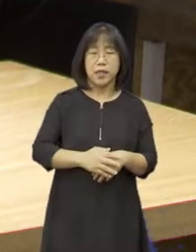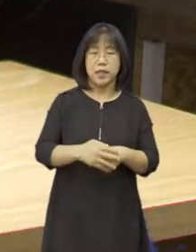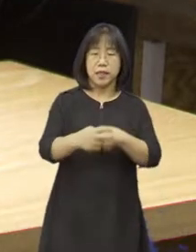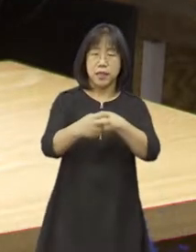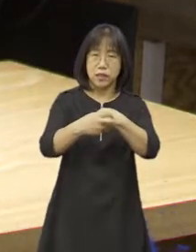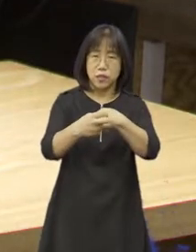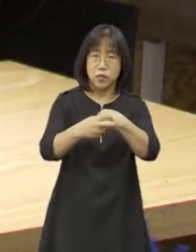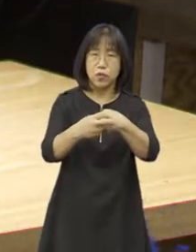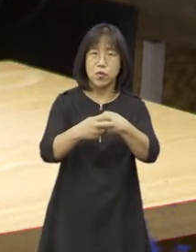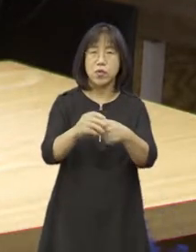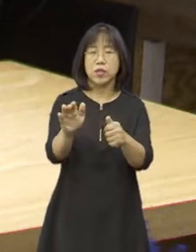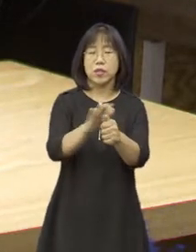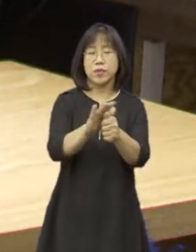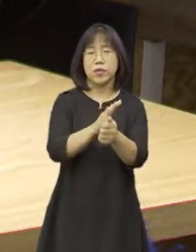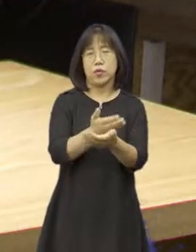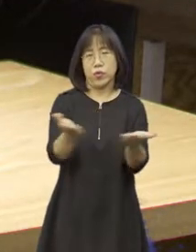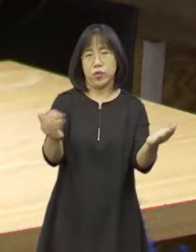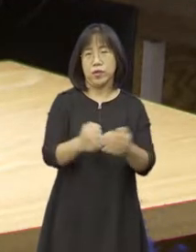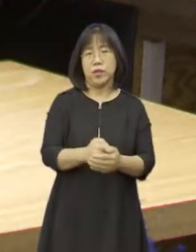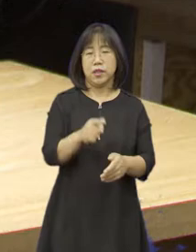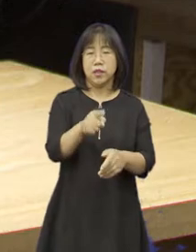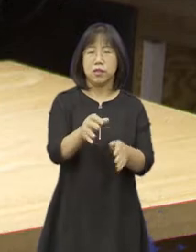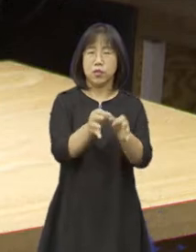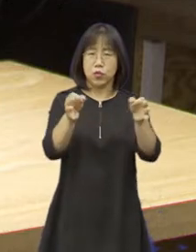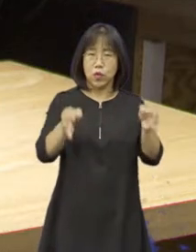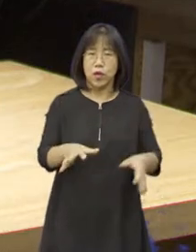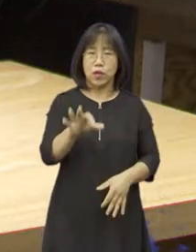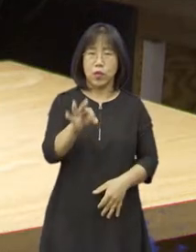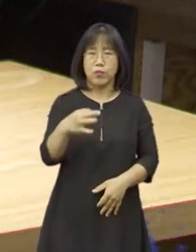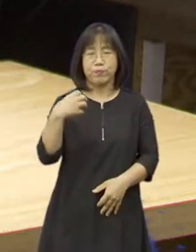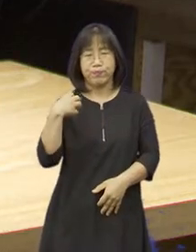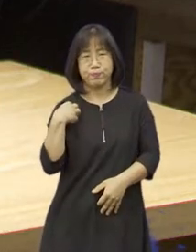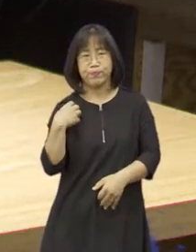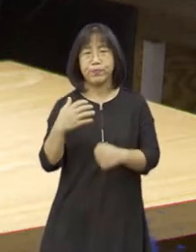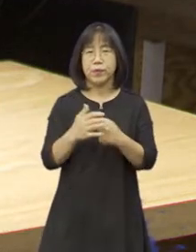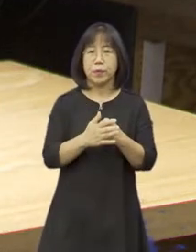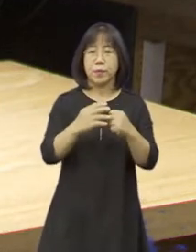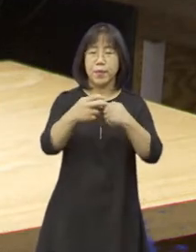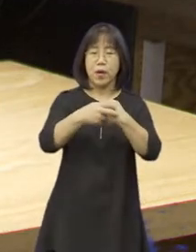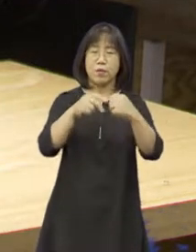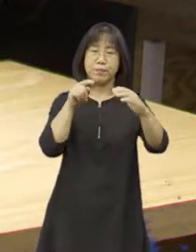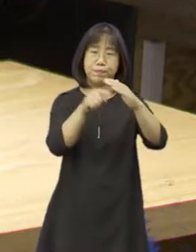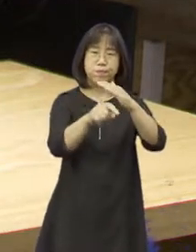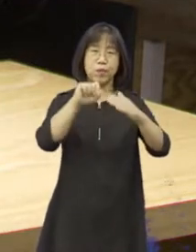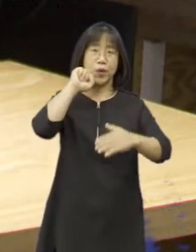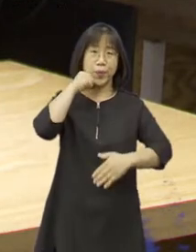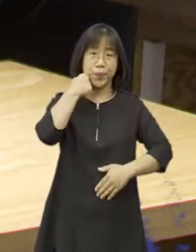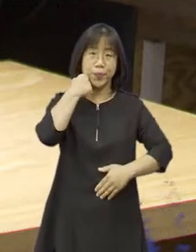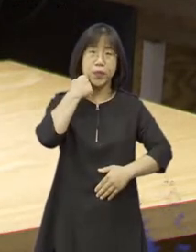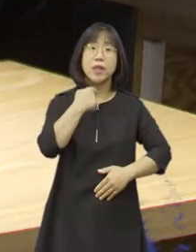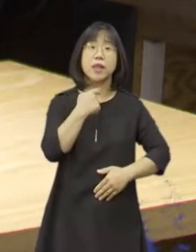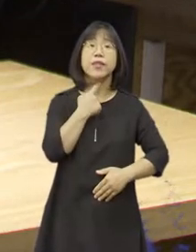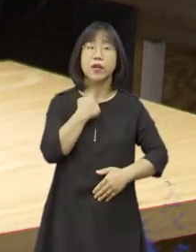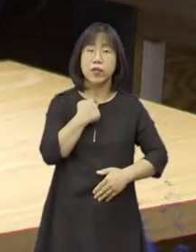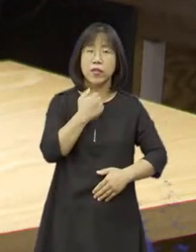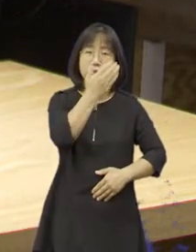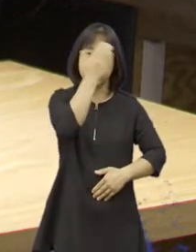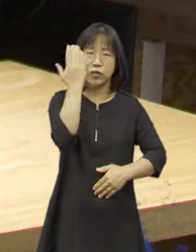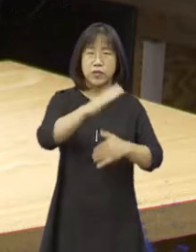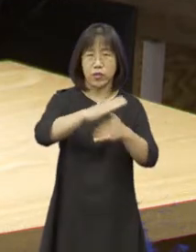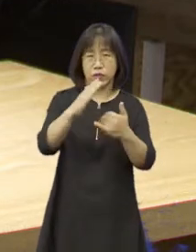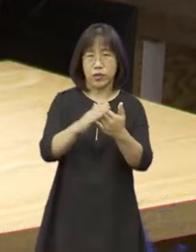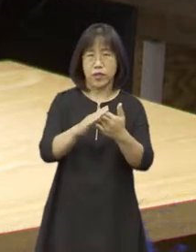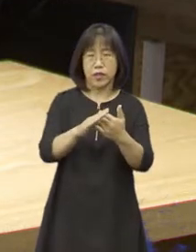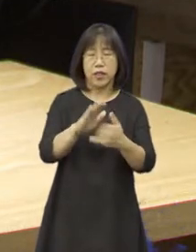제공할 예정입니다. 그동안 진료비 부담으로 병원을 찾지 못한 청소년들이 지역사회와 함께